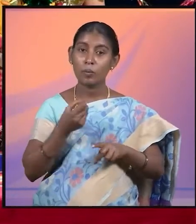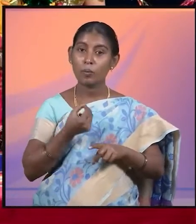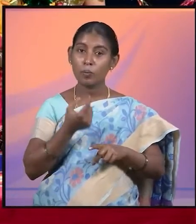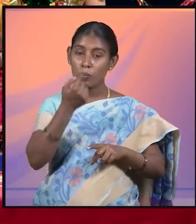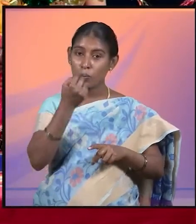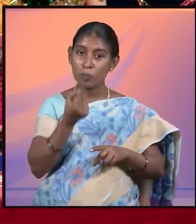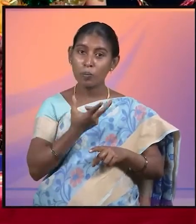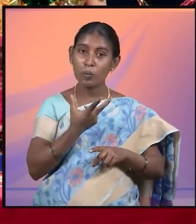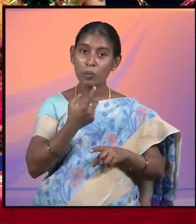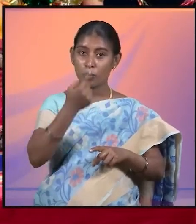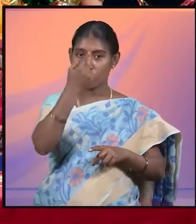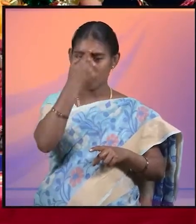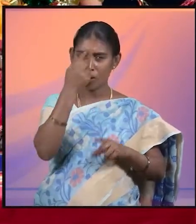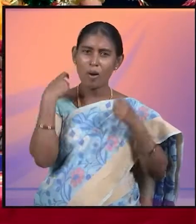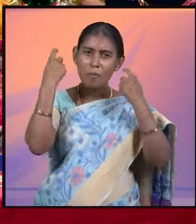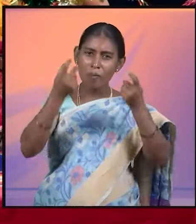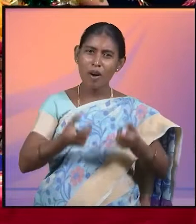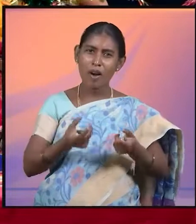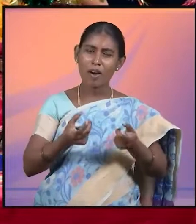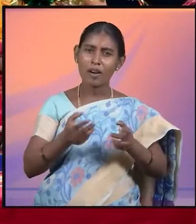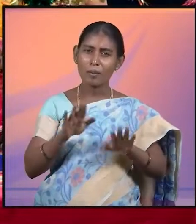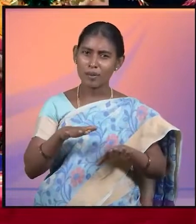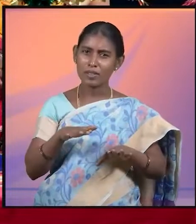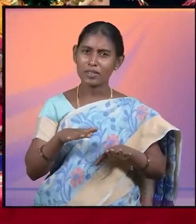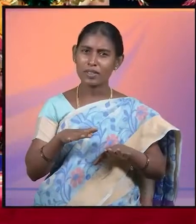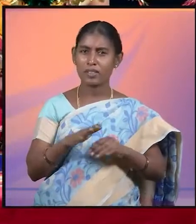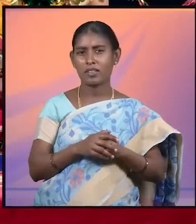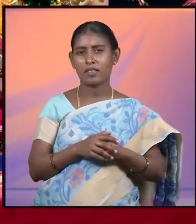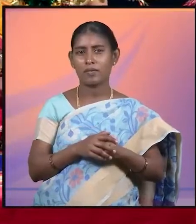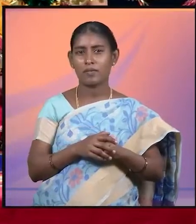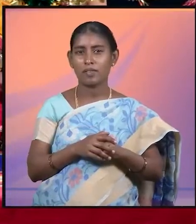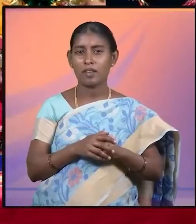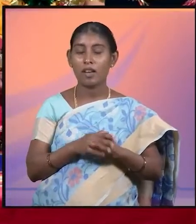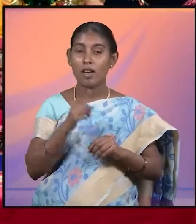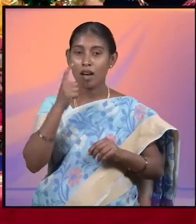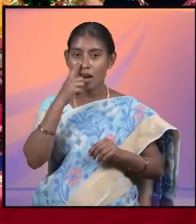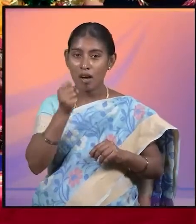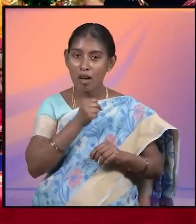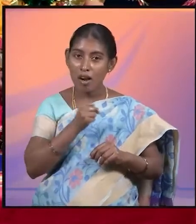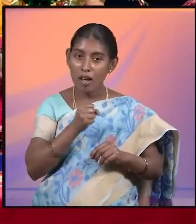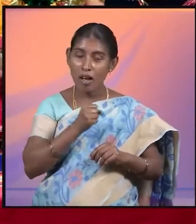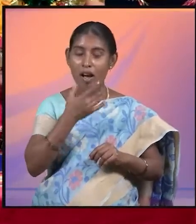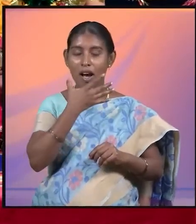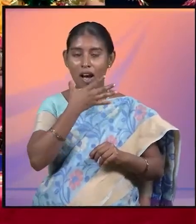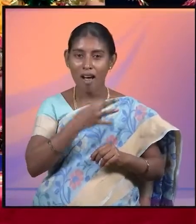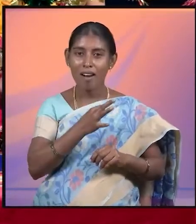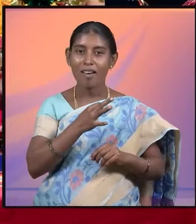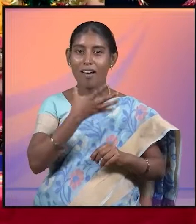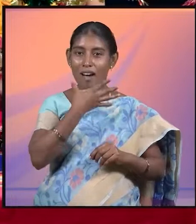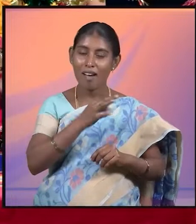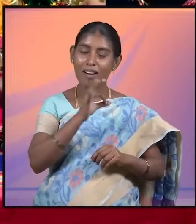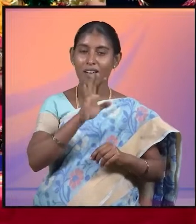பூ பொட்டு வச்சு மாலை போட்டு வச்சிருந்தாங்களா? ஔவையாரும் அழகு அழகா இருக்குது,